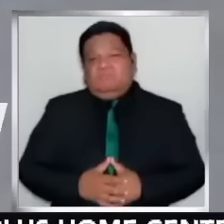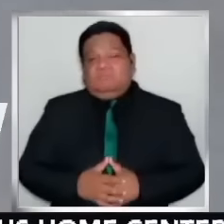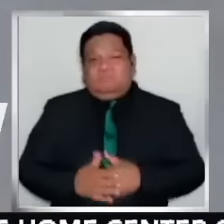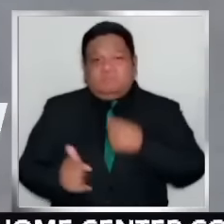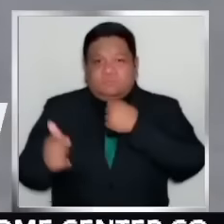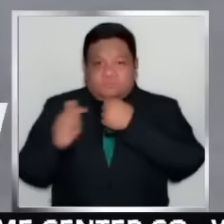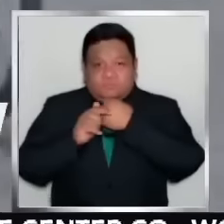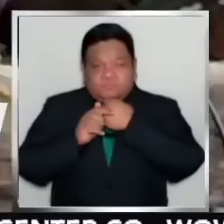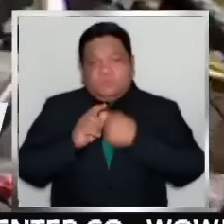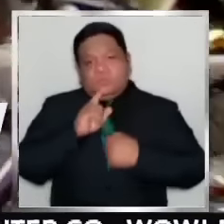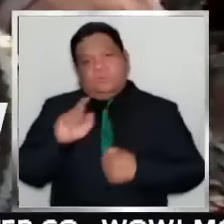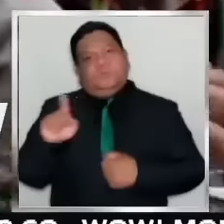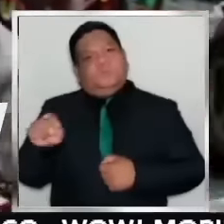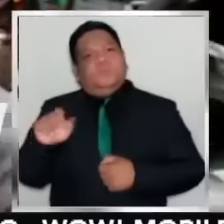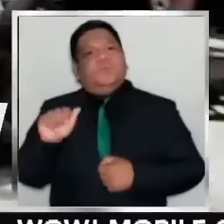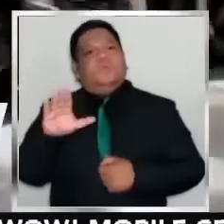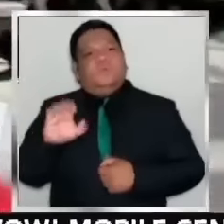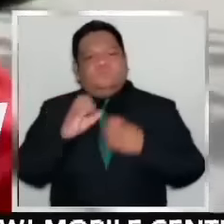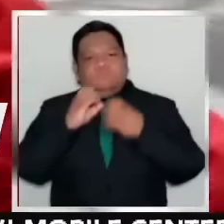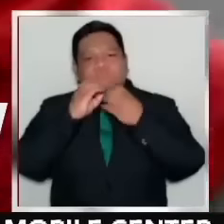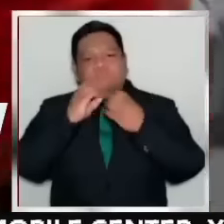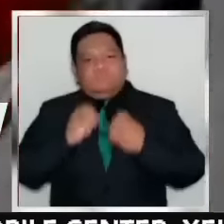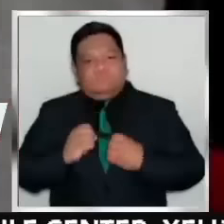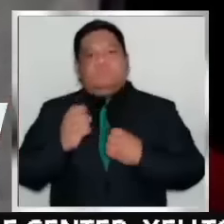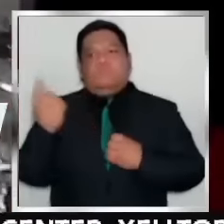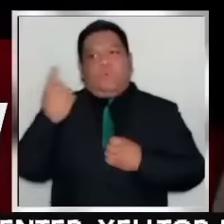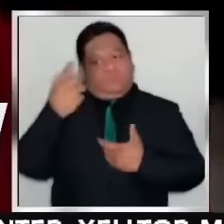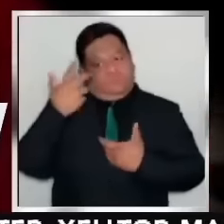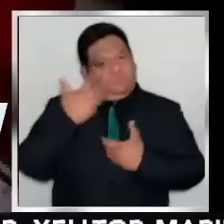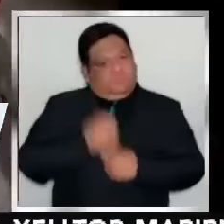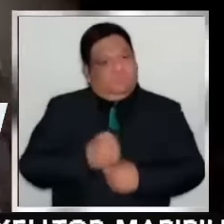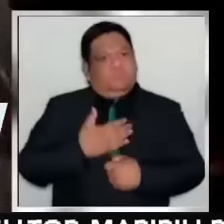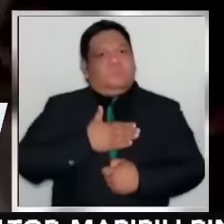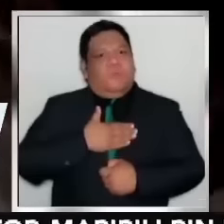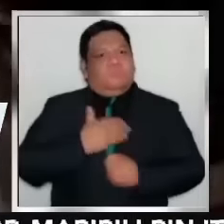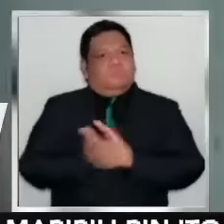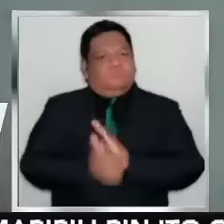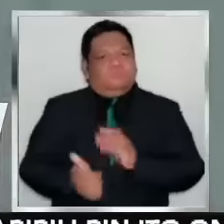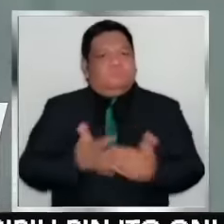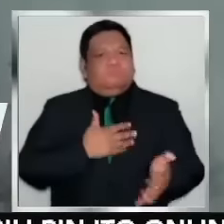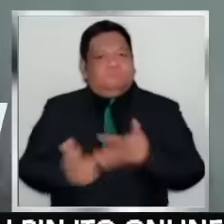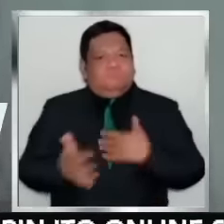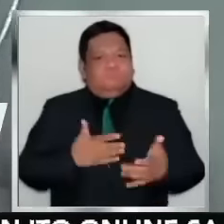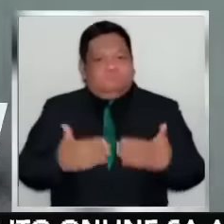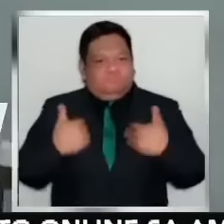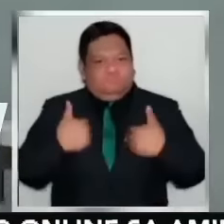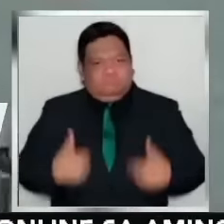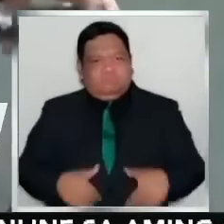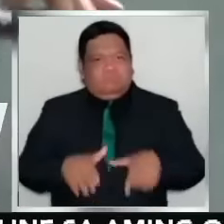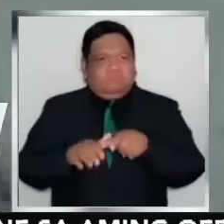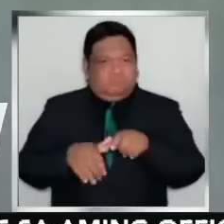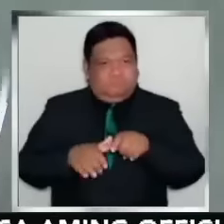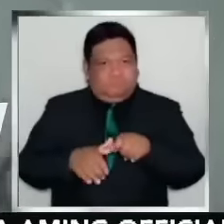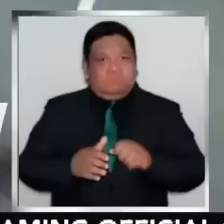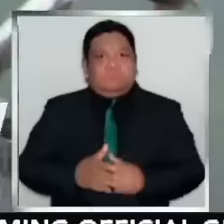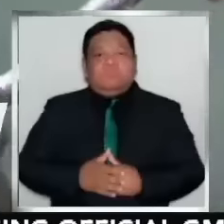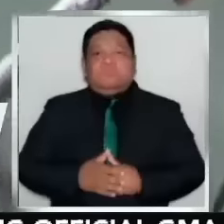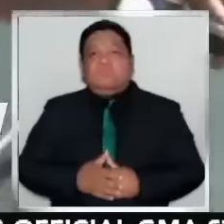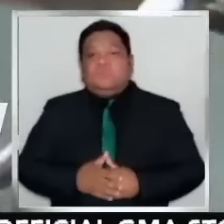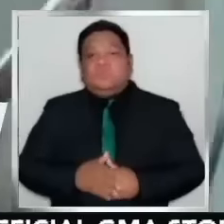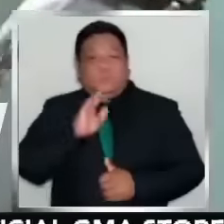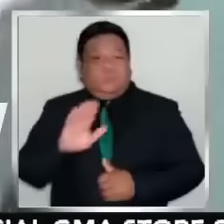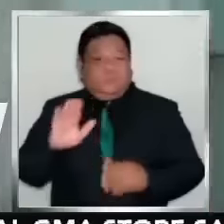Ace na may nagtiwala sa kanyang kakayanan sa kabila ng kanyang pisikal na kakulangan. At ang kanyang kwento Nais daw